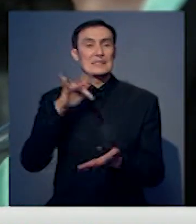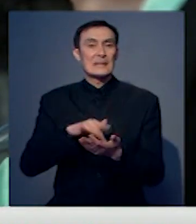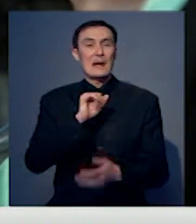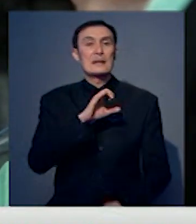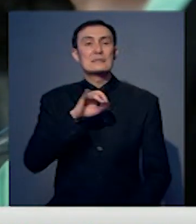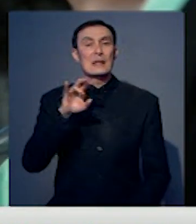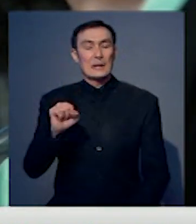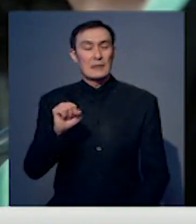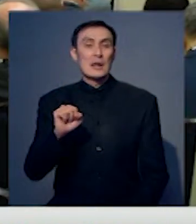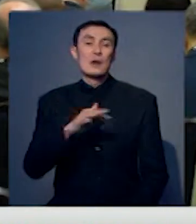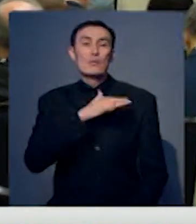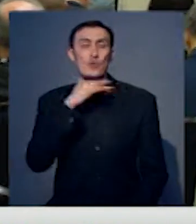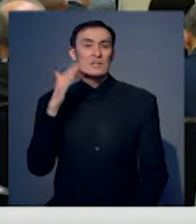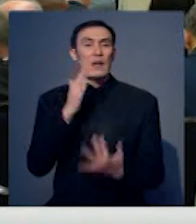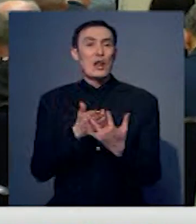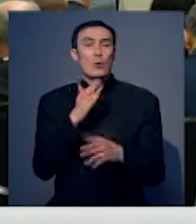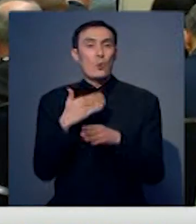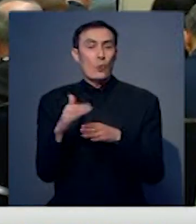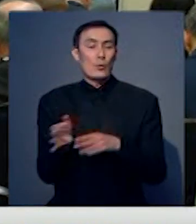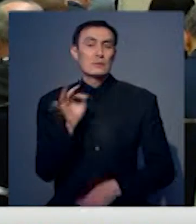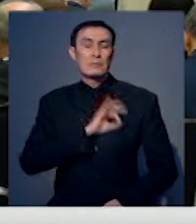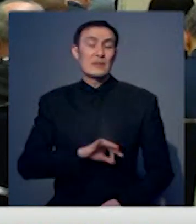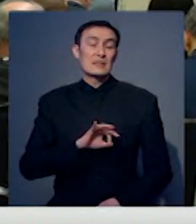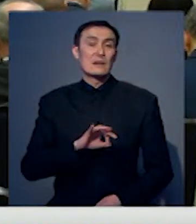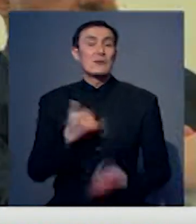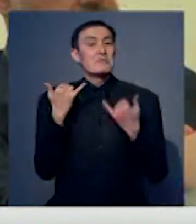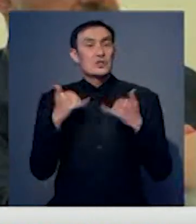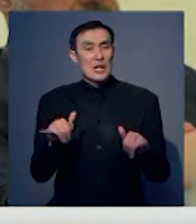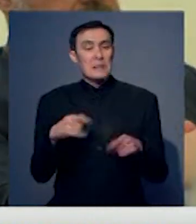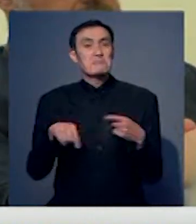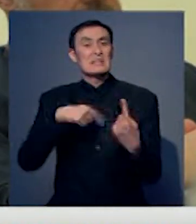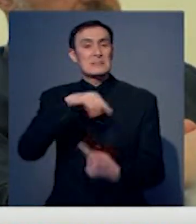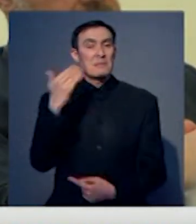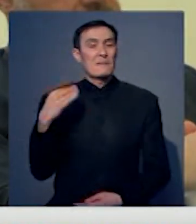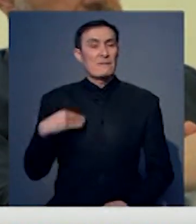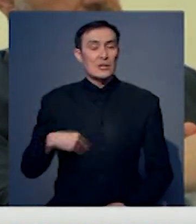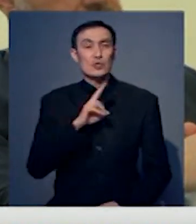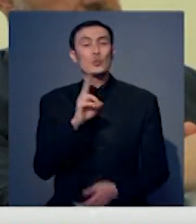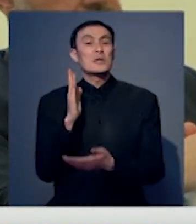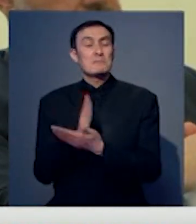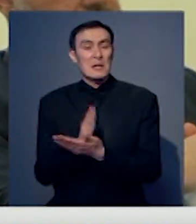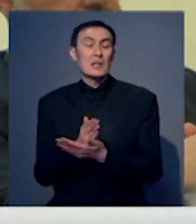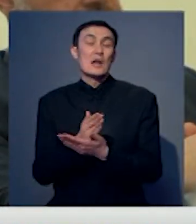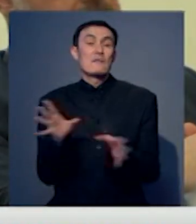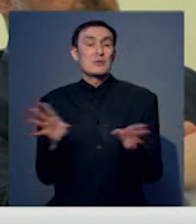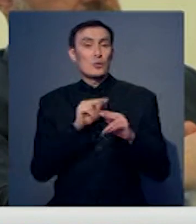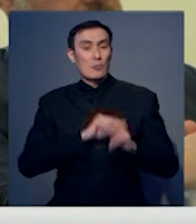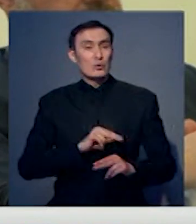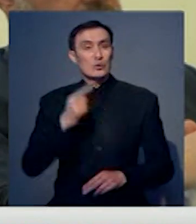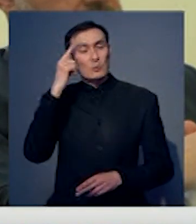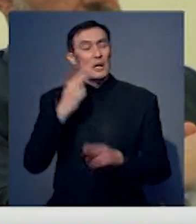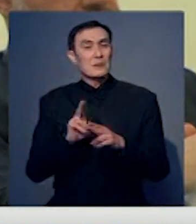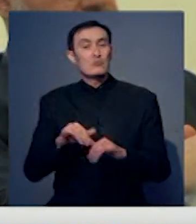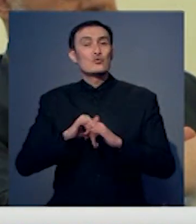«Астана». Множество льгот и преференций впечатлило французских бизнесменов. И даже те, кто уже имеет совместные с Казахстаном проекты, задумались